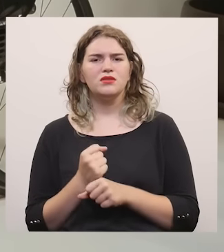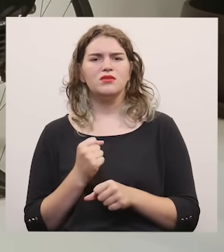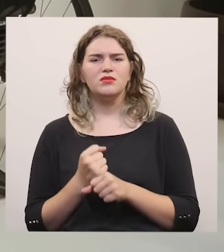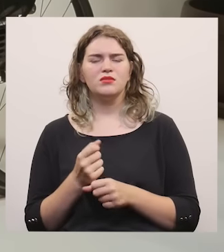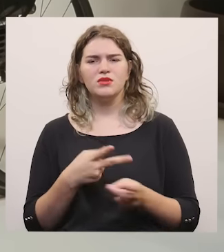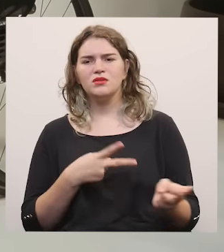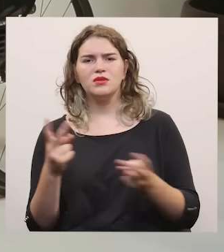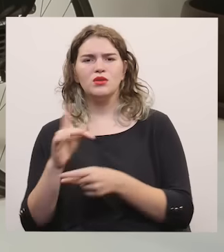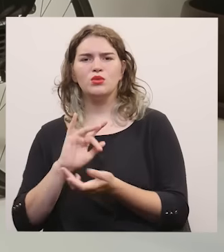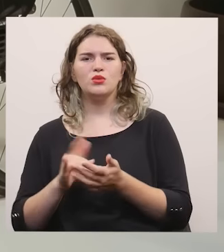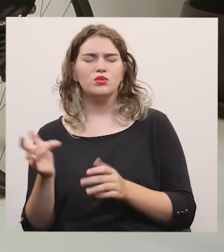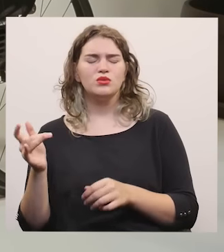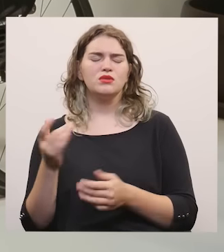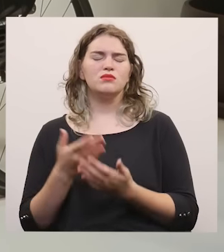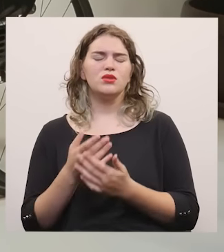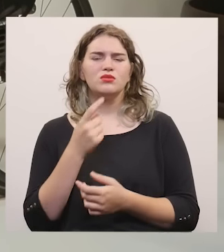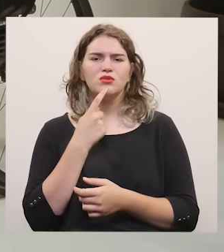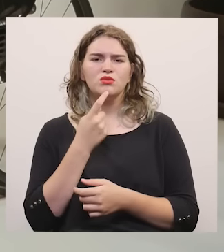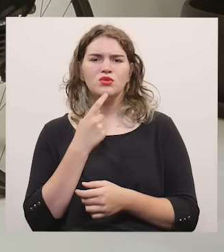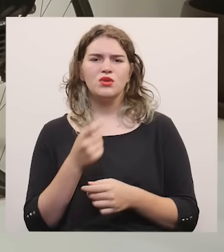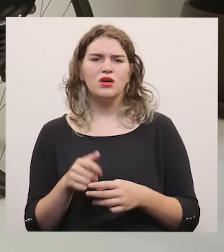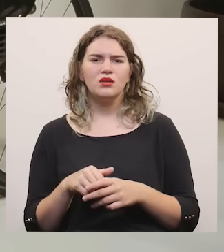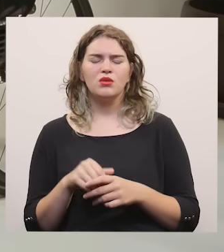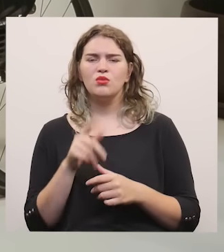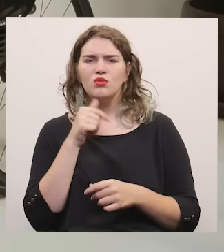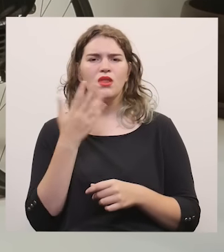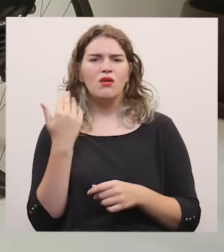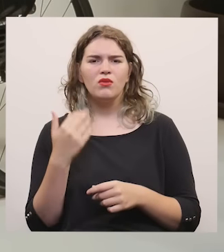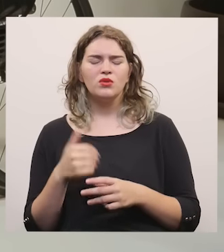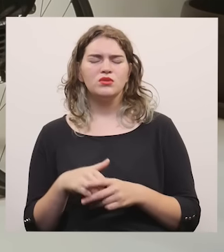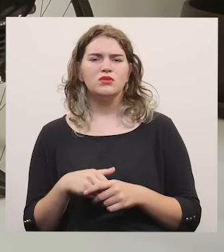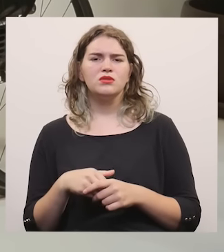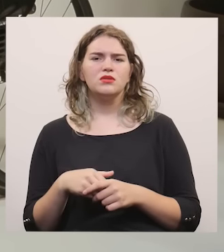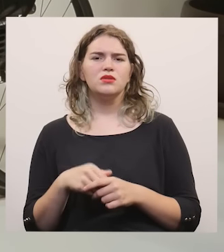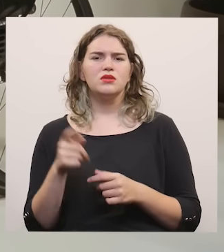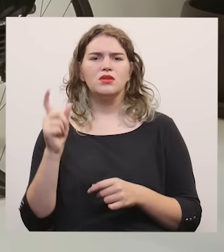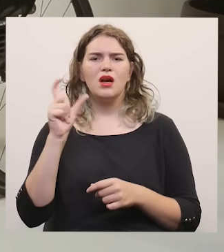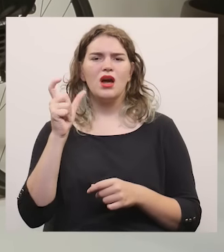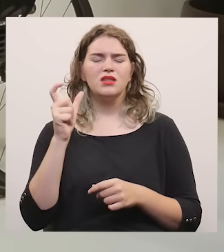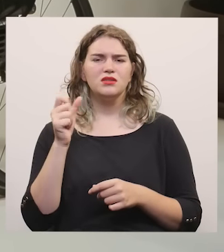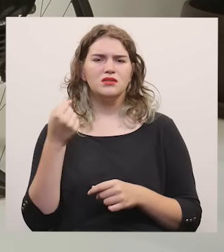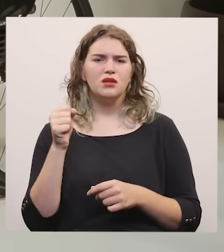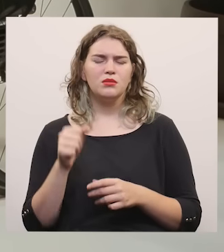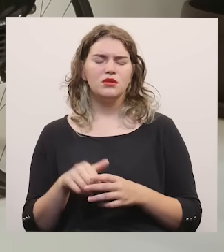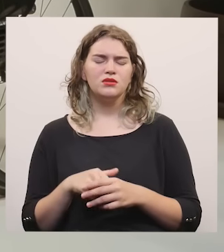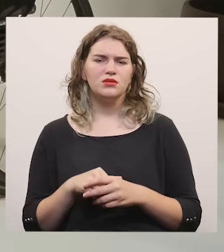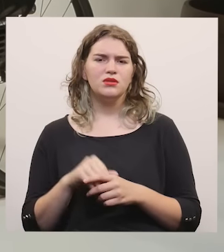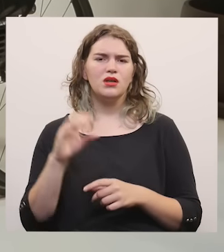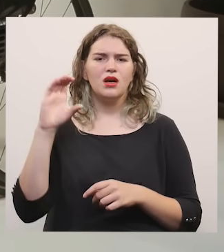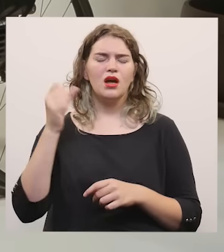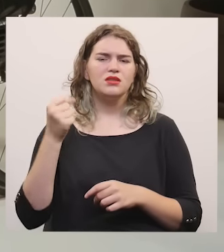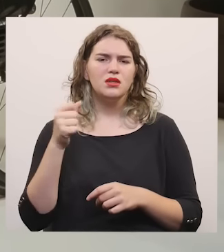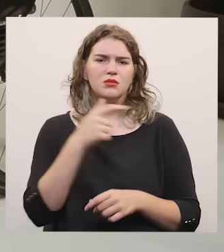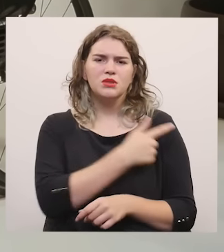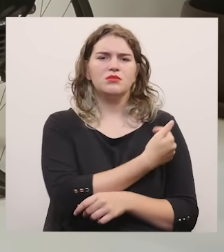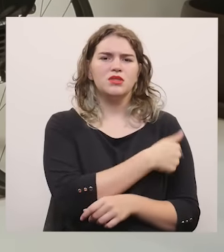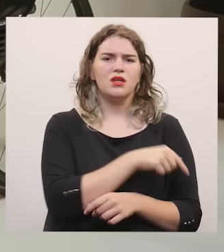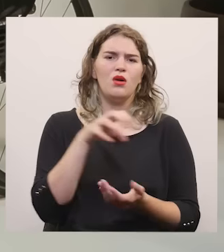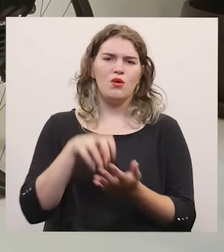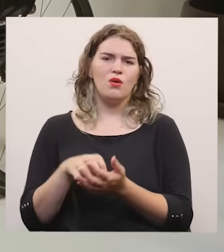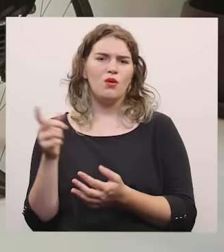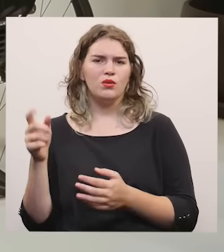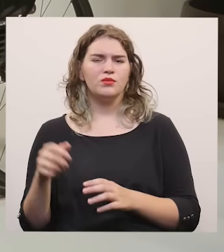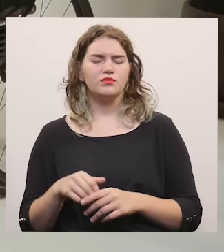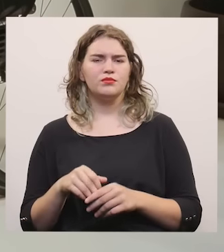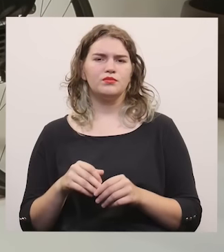fie transportat de urgență la Timișoara, dar din păcate... Unde erați atunci? Eram în Caransebeș, la spitalul din Caransebeș, da. Așa-i? Da,